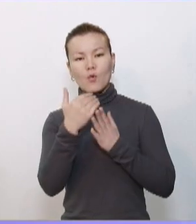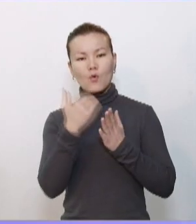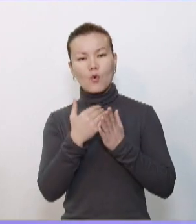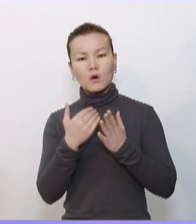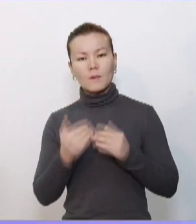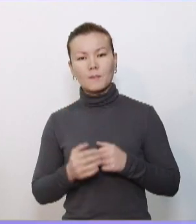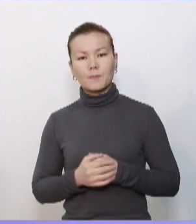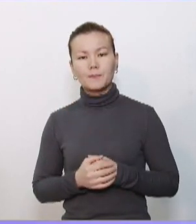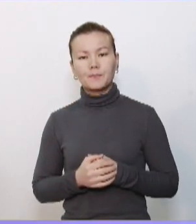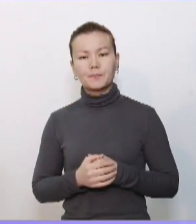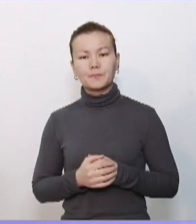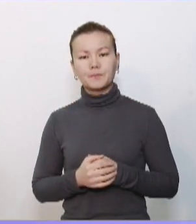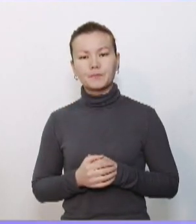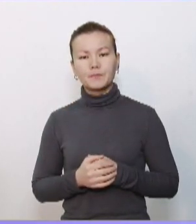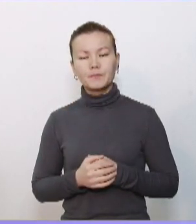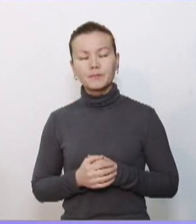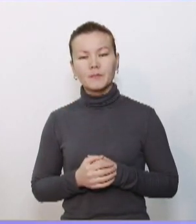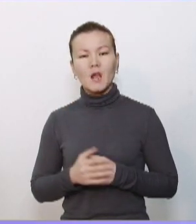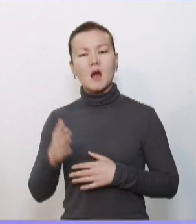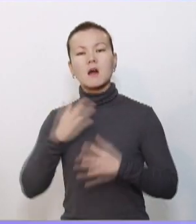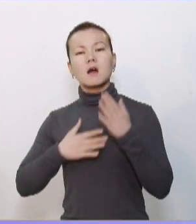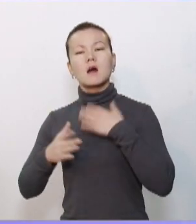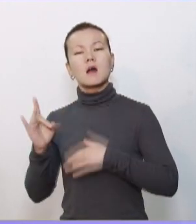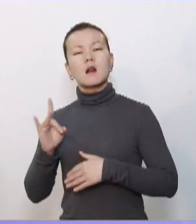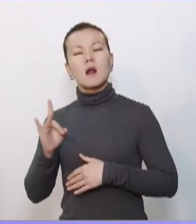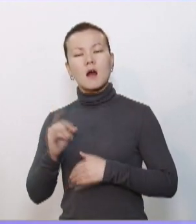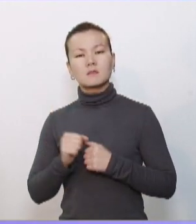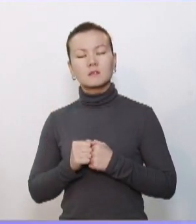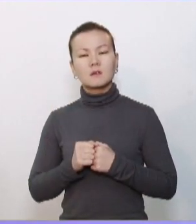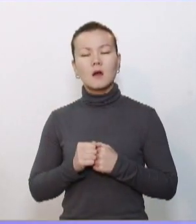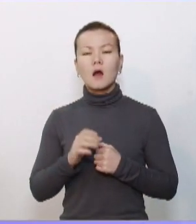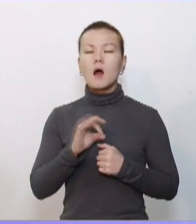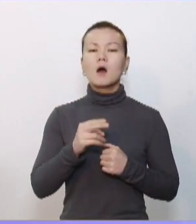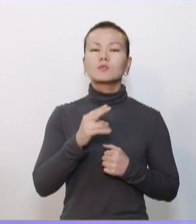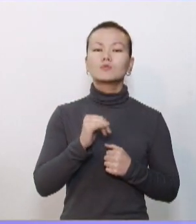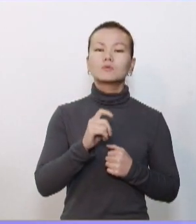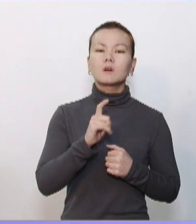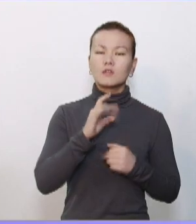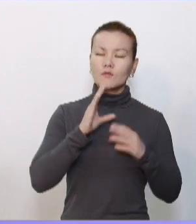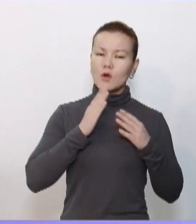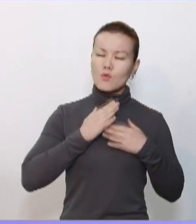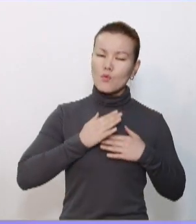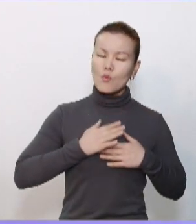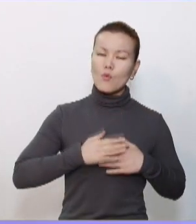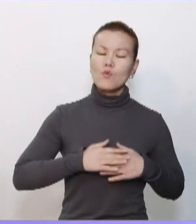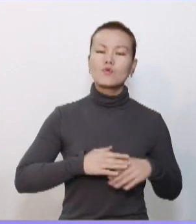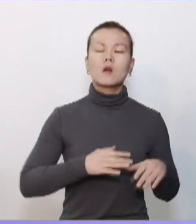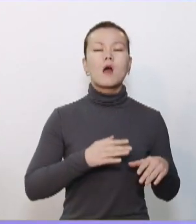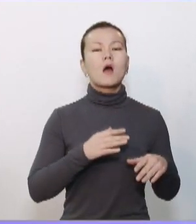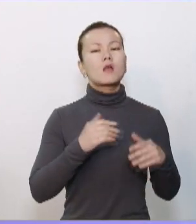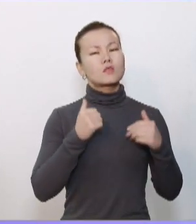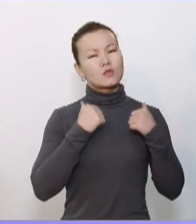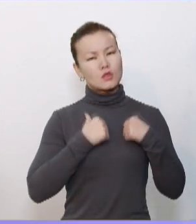урока? Р – радостное, одухотворенное, довольное.